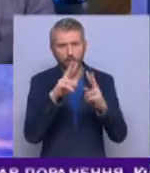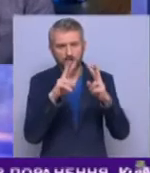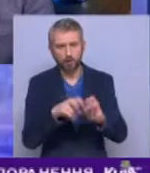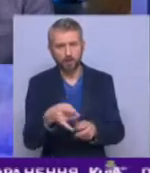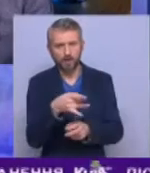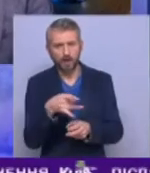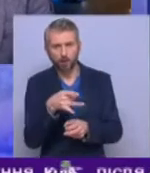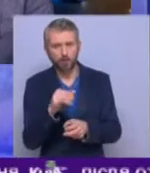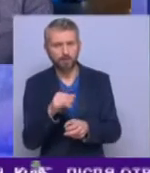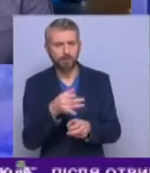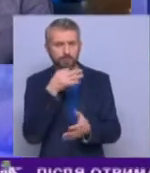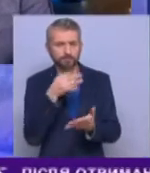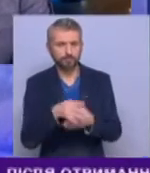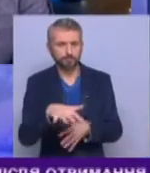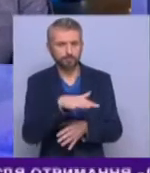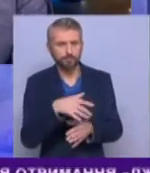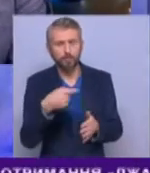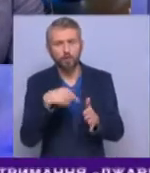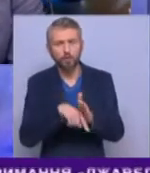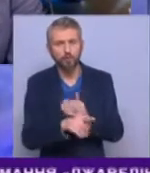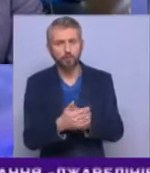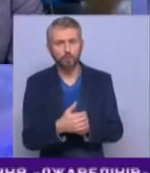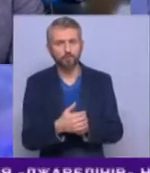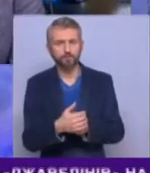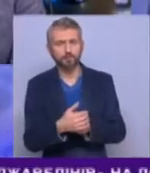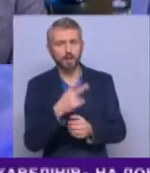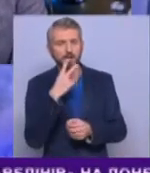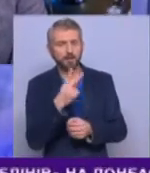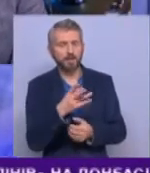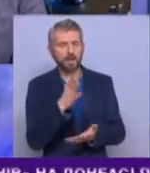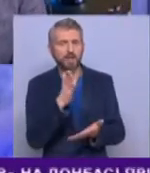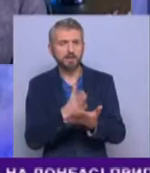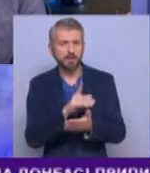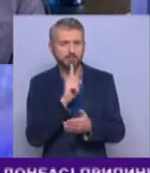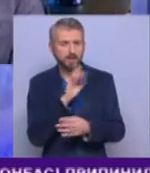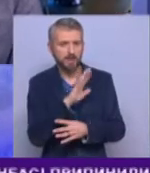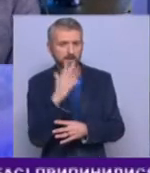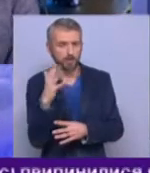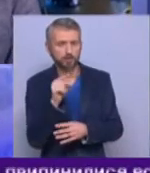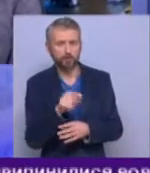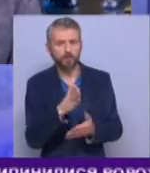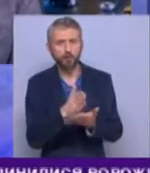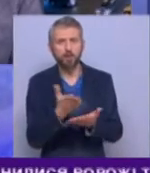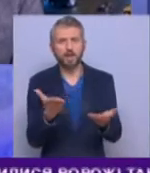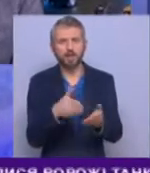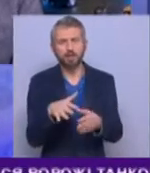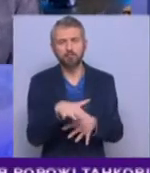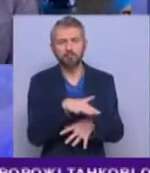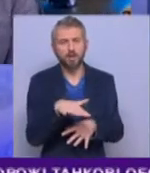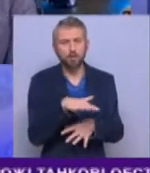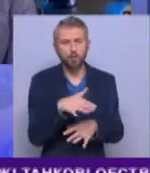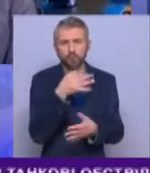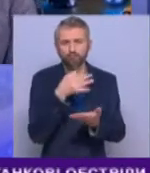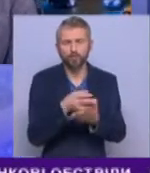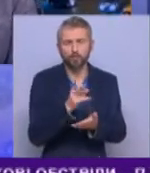і безпосередньо балансоутримувачів. Тобто, дивіться, є зелені насадження. Вони знаходяться на якійсь балансовій території.